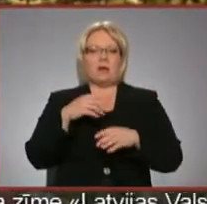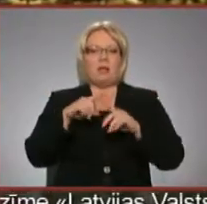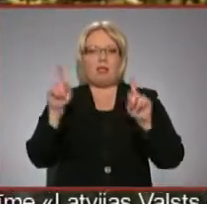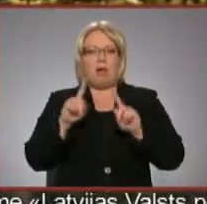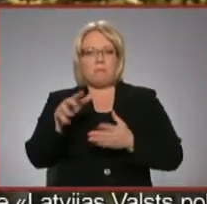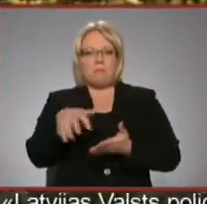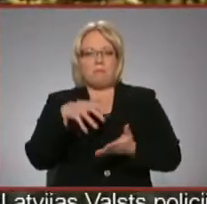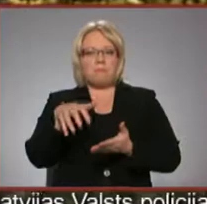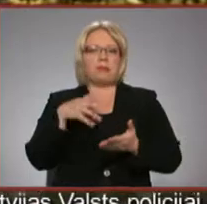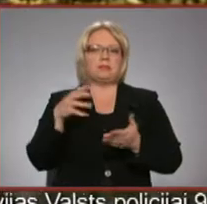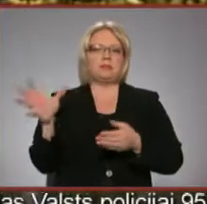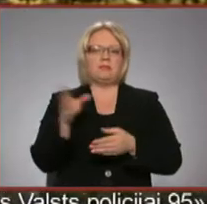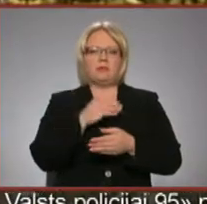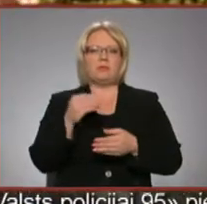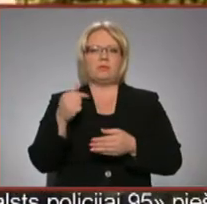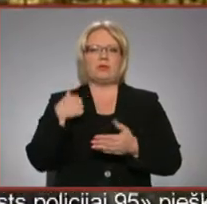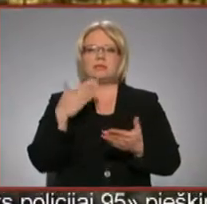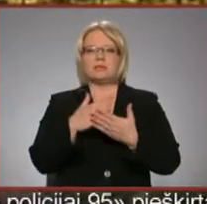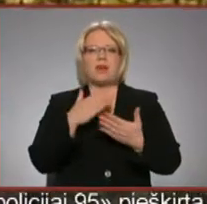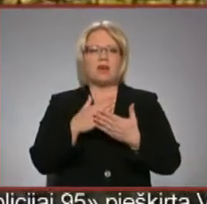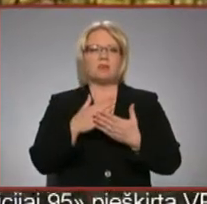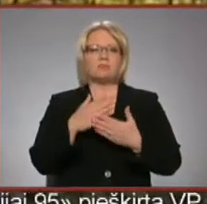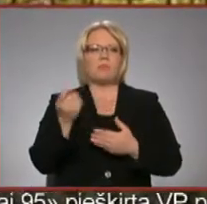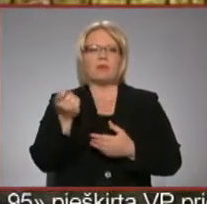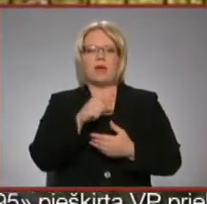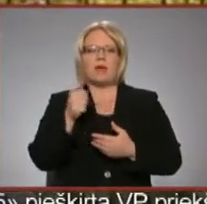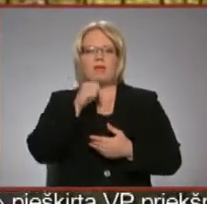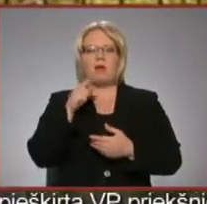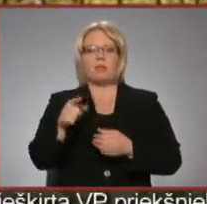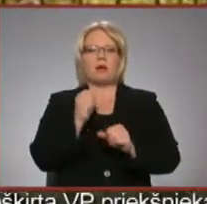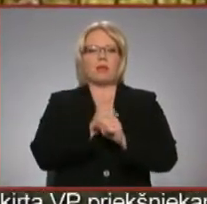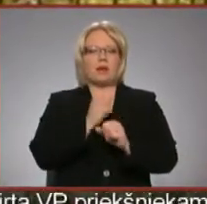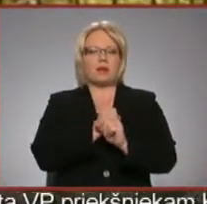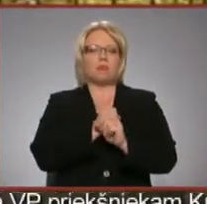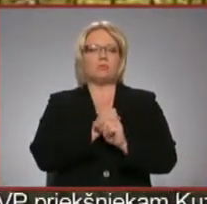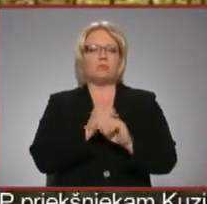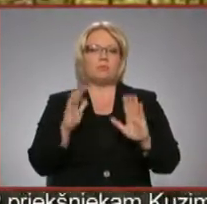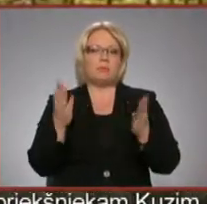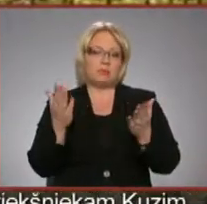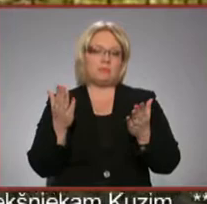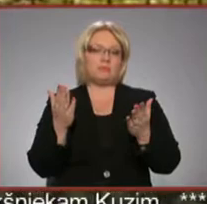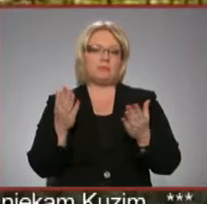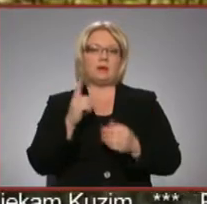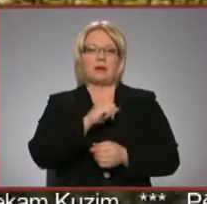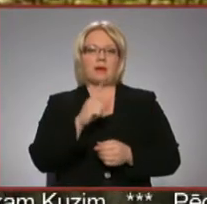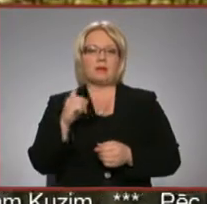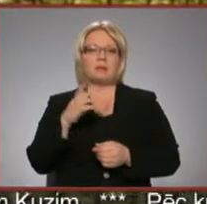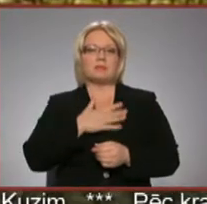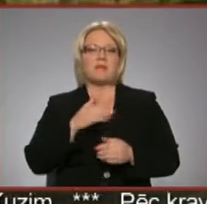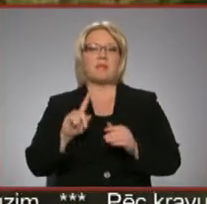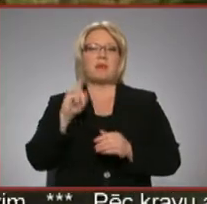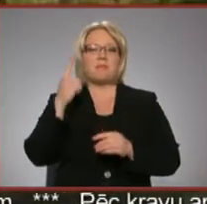viss. Es neesmu, man liekas, nekad vēl to darījusi tā. Bet, nu, katram savu pirmā